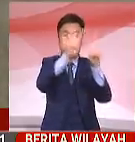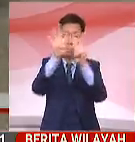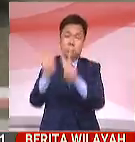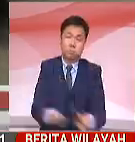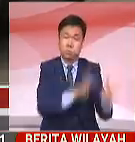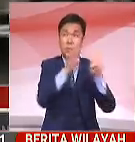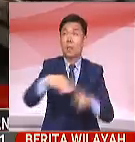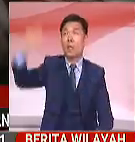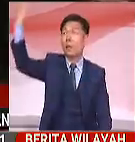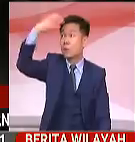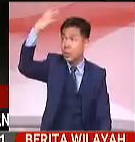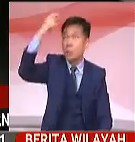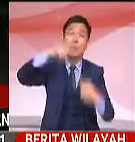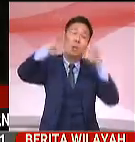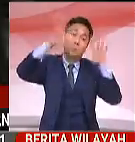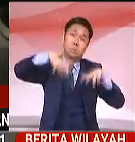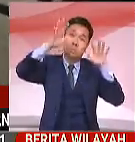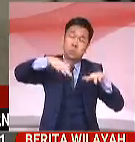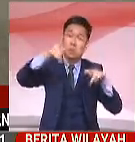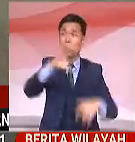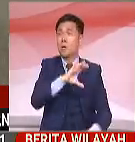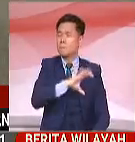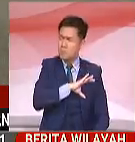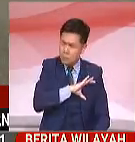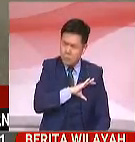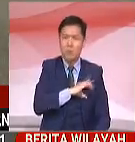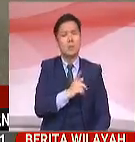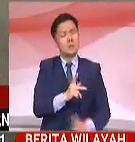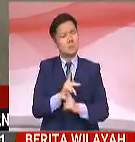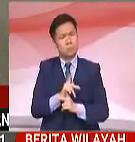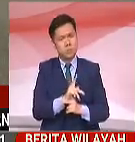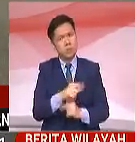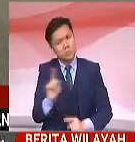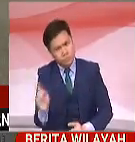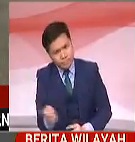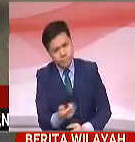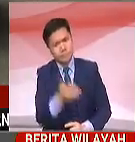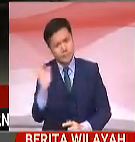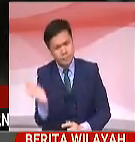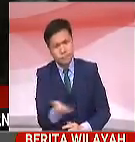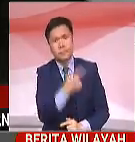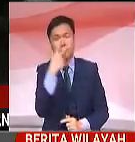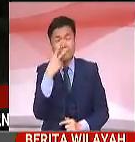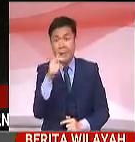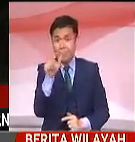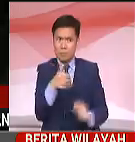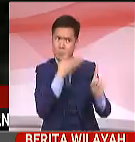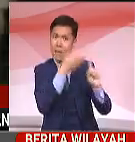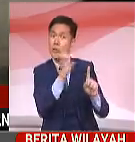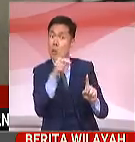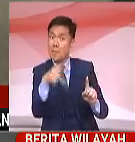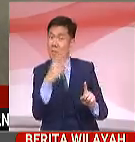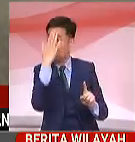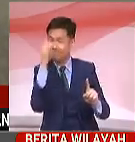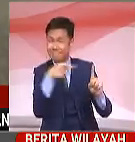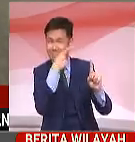ataupun berpanas di sini dalam usaha mendidik masyarakat agar mematuhi SOP yang telah pun digariskan kerajaan dalam